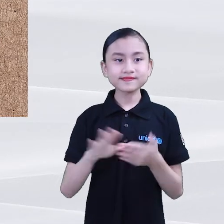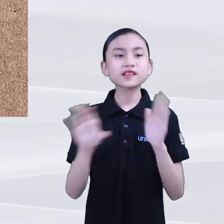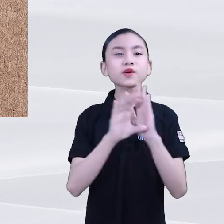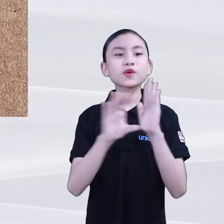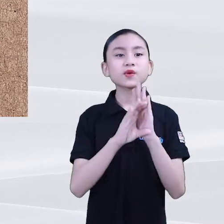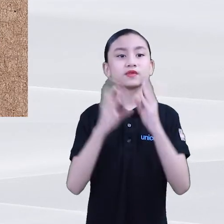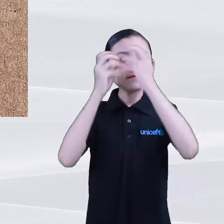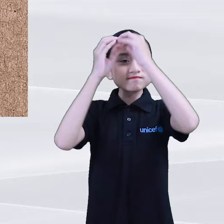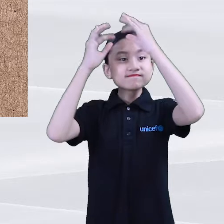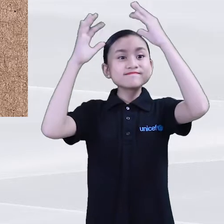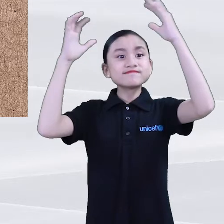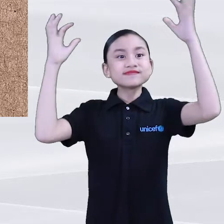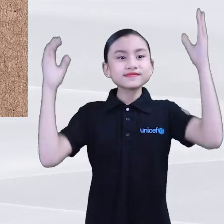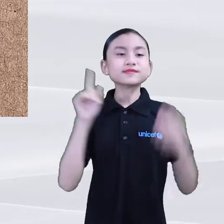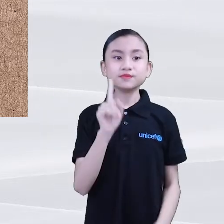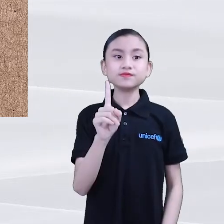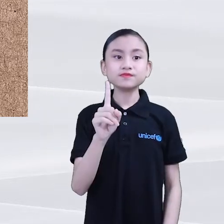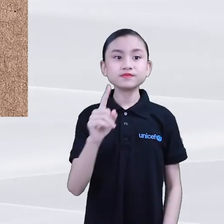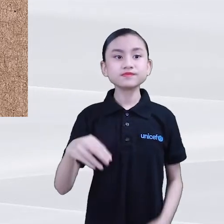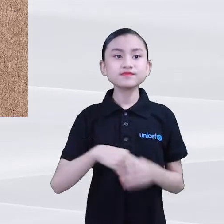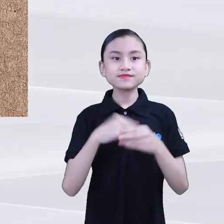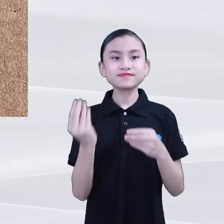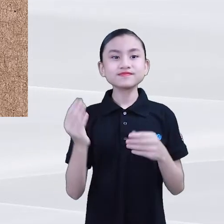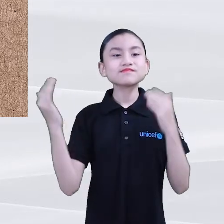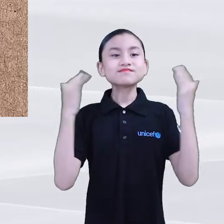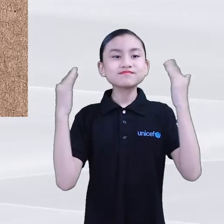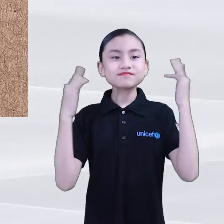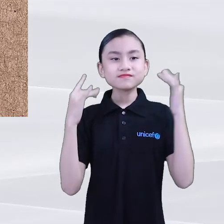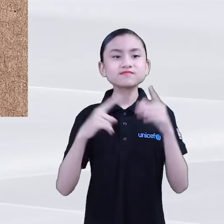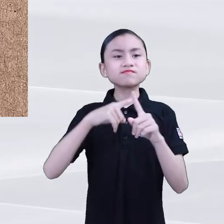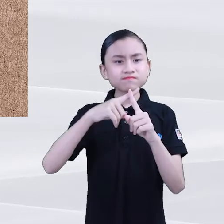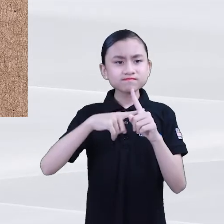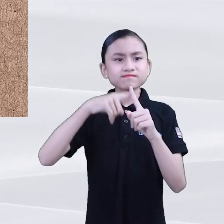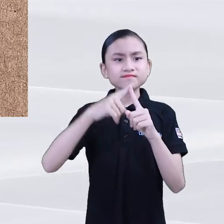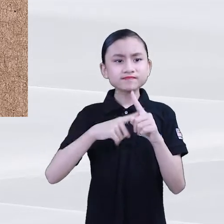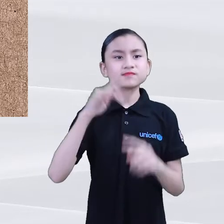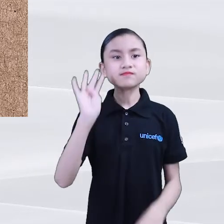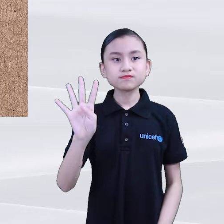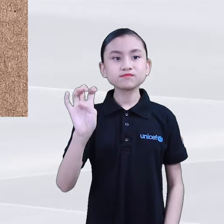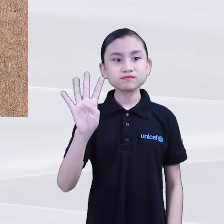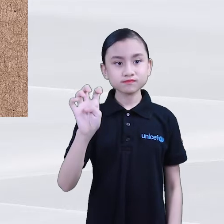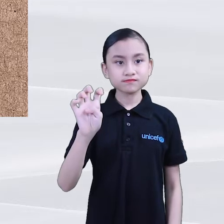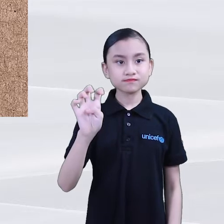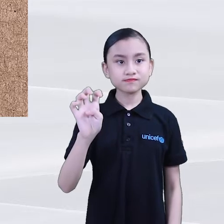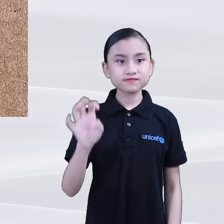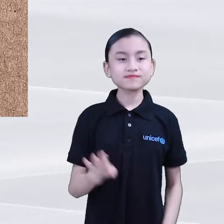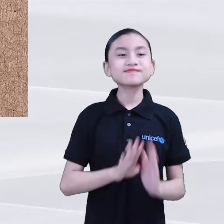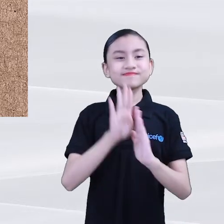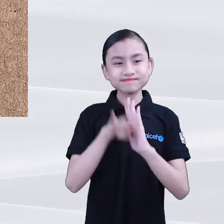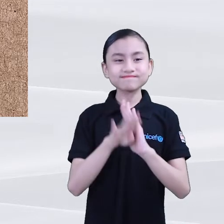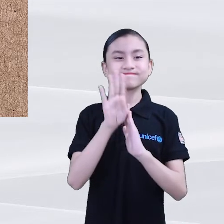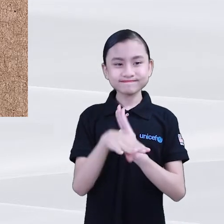bayangkan satu algoritma yang akan terus keluarkan bunyi selagi suhu mencecah 40 darjah Celsius. Kata alirnya akan